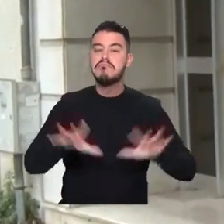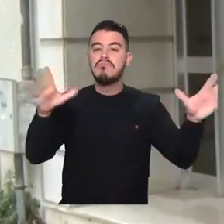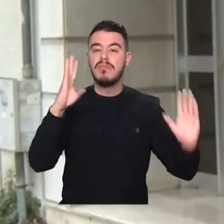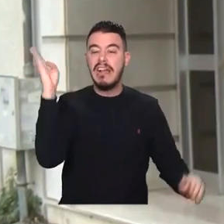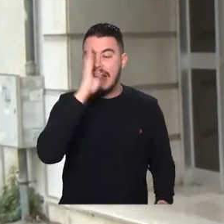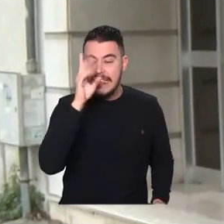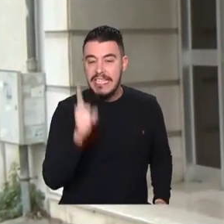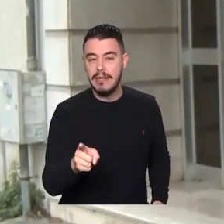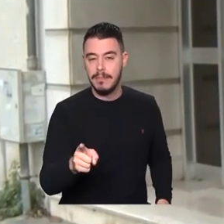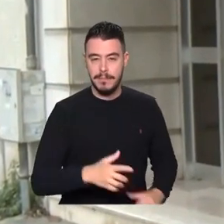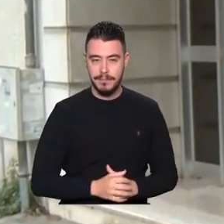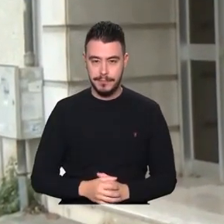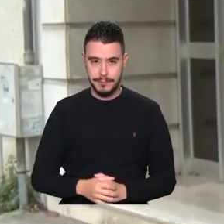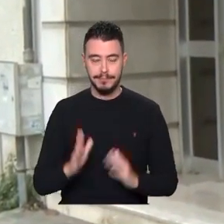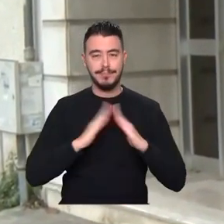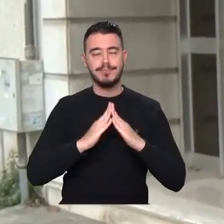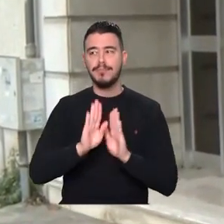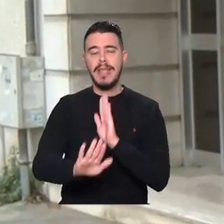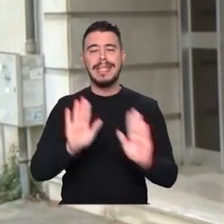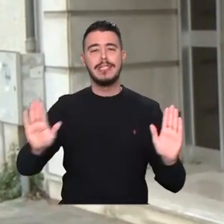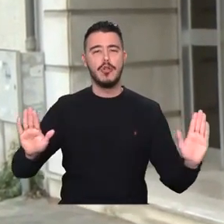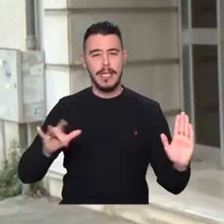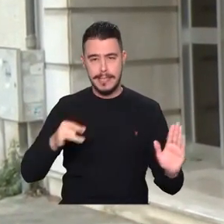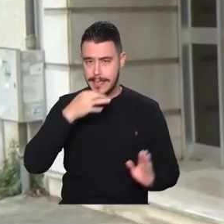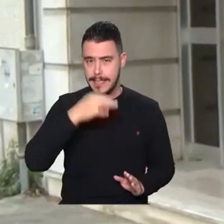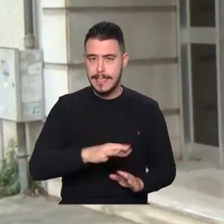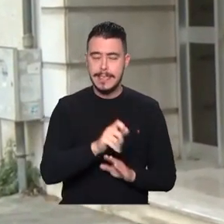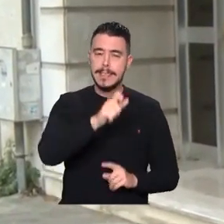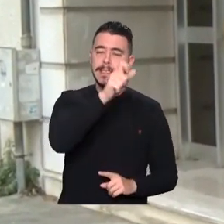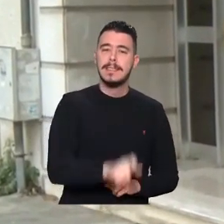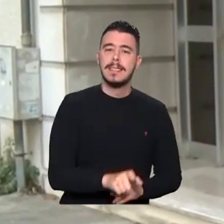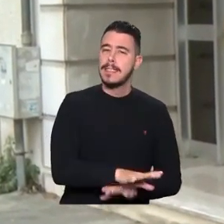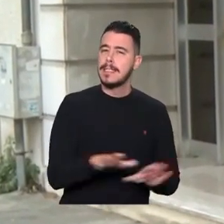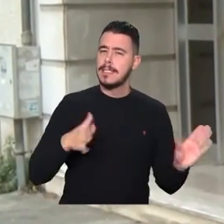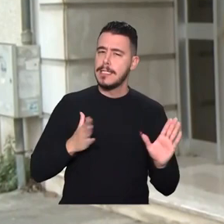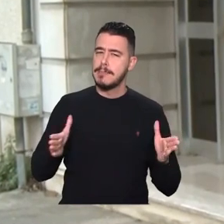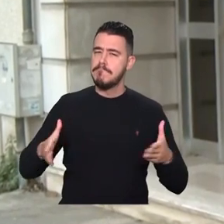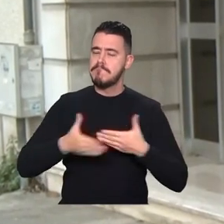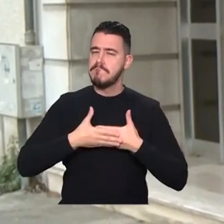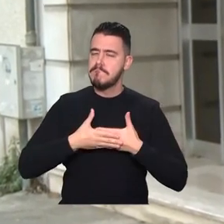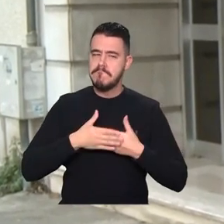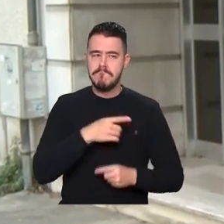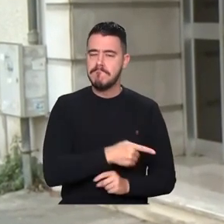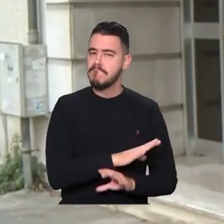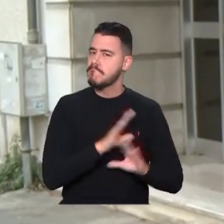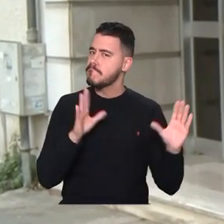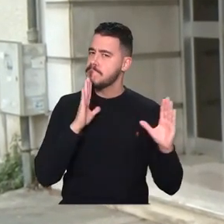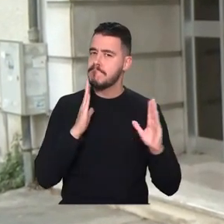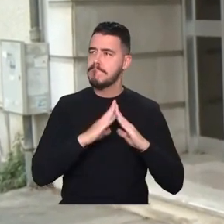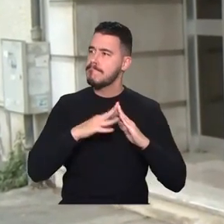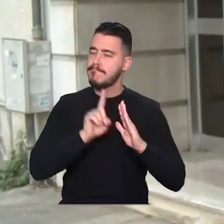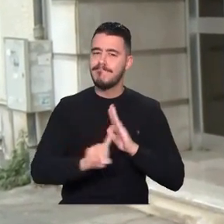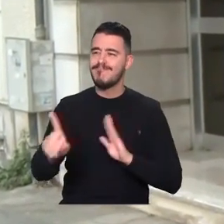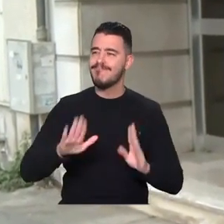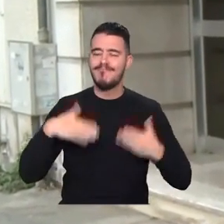παιδί του. Οι γείτονες κάνουν λόγο για έναν άνθρωπο κλειστό, ο οποίος δεν είχε πάρα πολλά, δεν έβγαινε πολύ συχνά και γενικότερα ένας